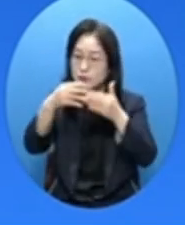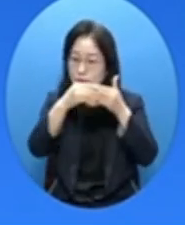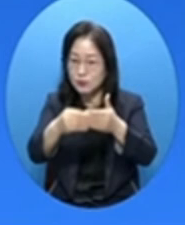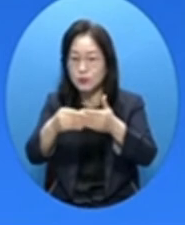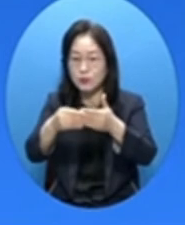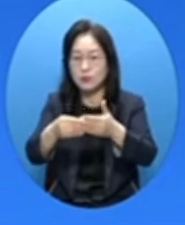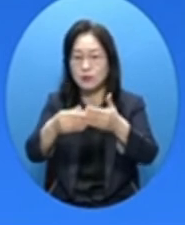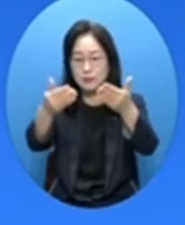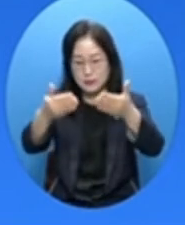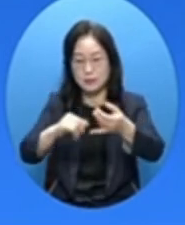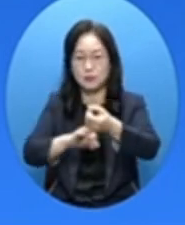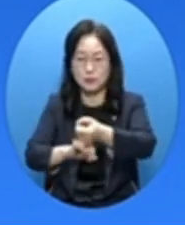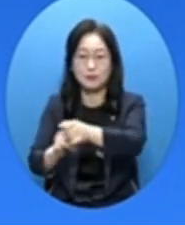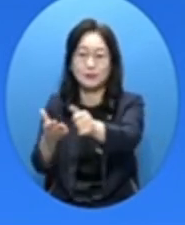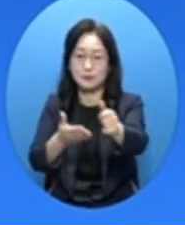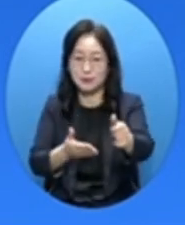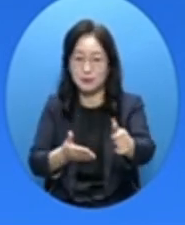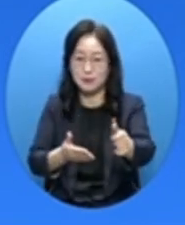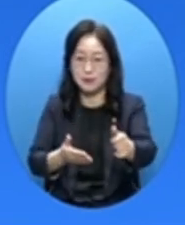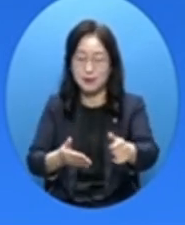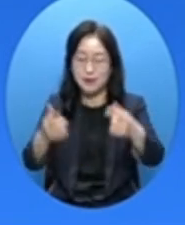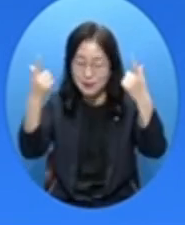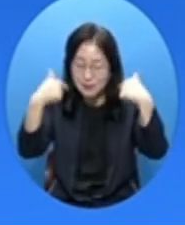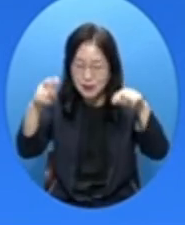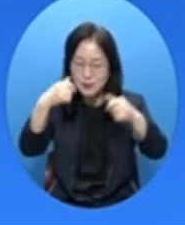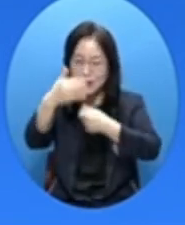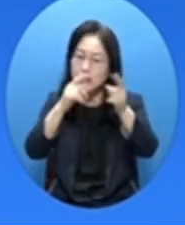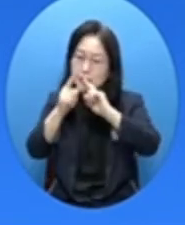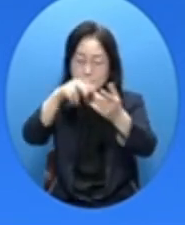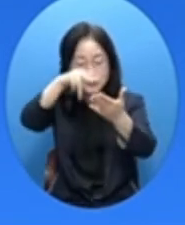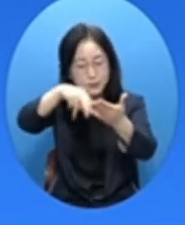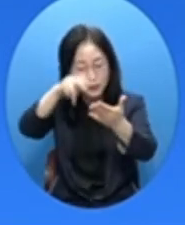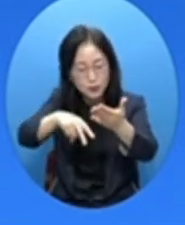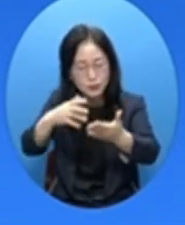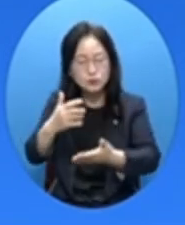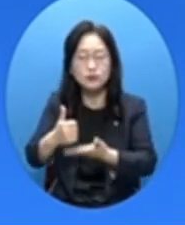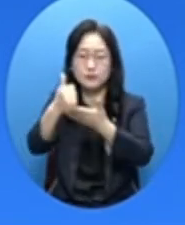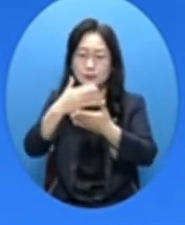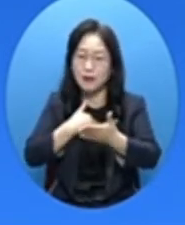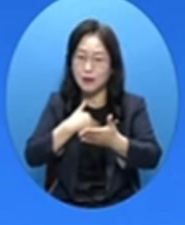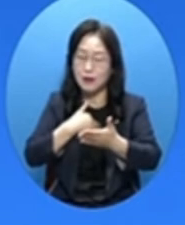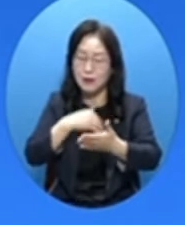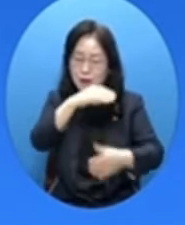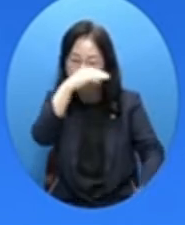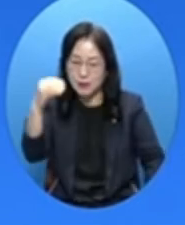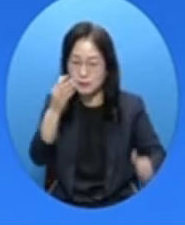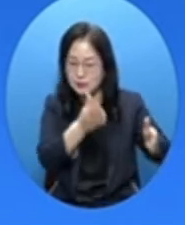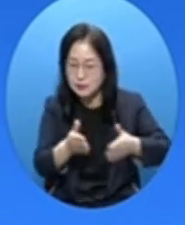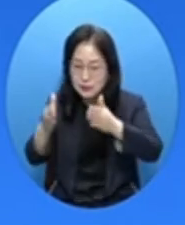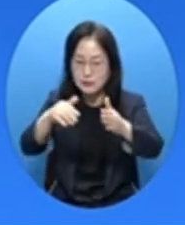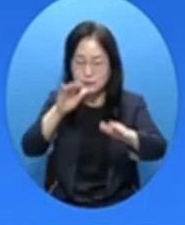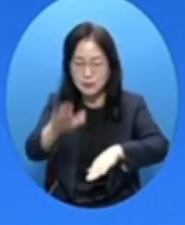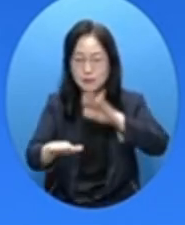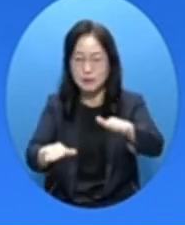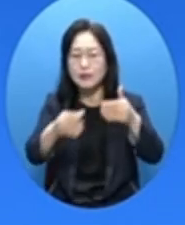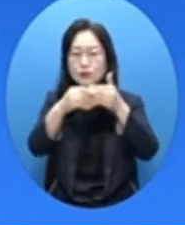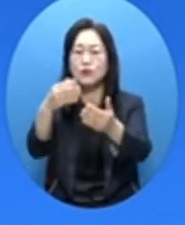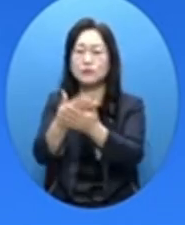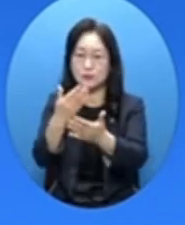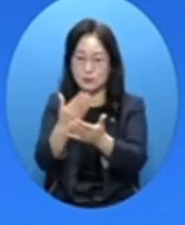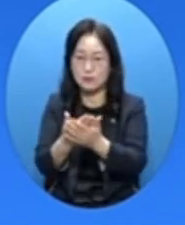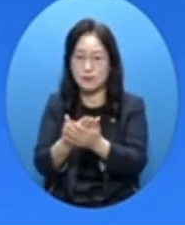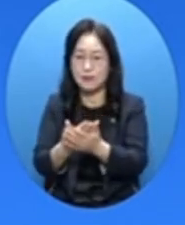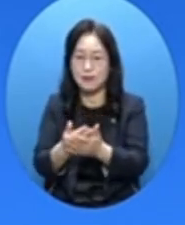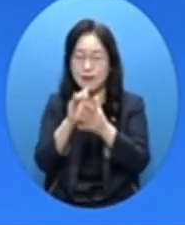인도하심을 받아야 되는 것입니다 늘 날마다 말씀을 묵상하면서 주님 바른 길을 갈 수 있도록 내 삶을 인도하여 주옵소서